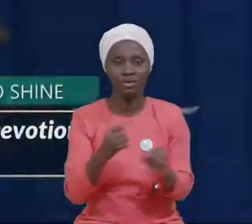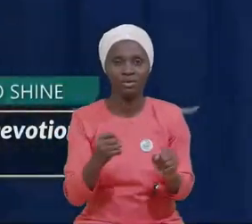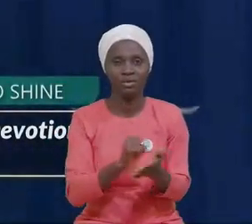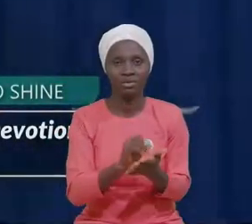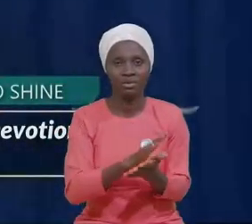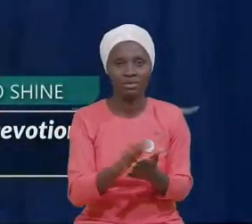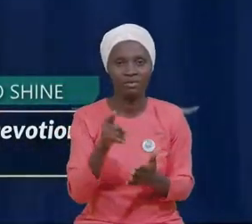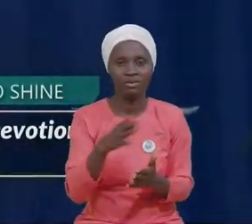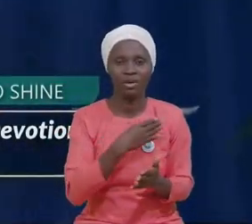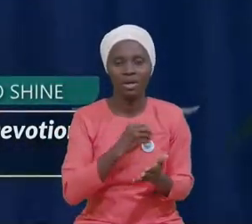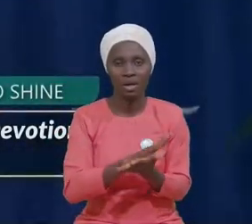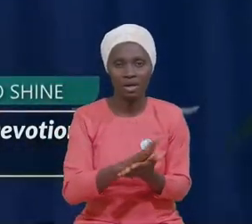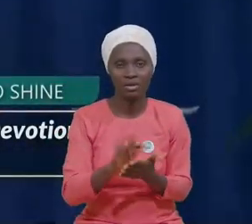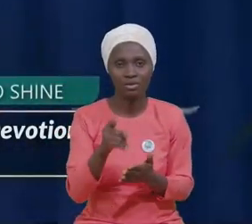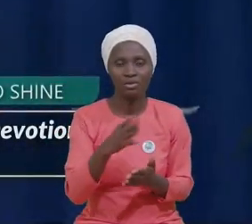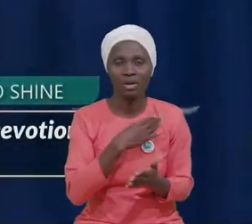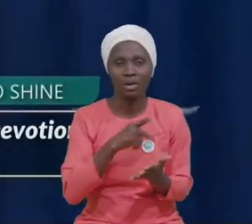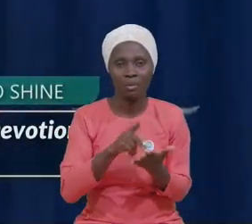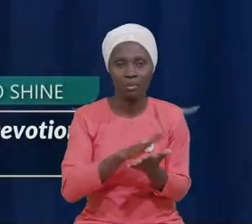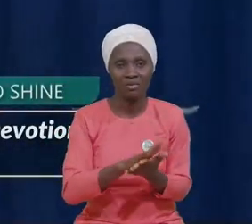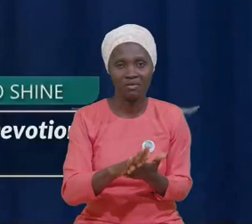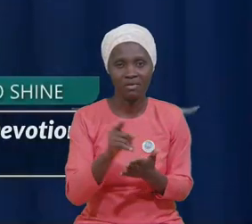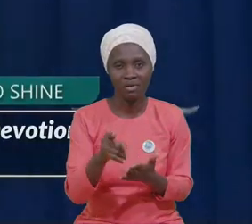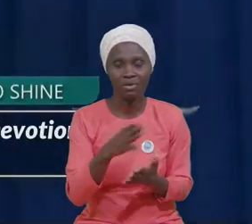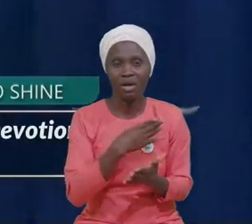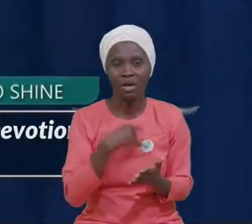Il te sanctifie, il te purifie.